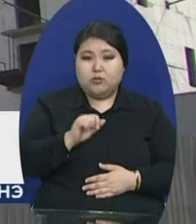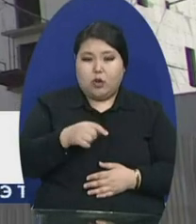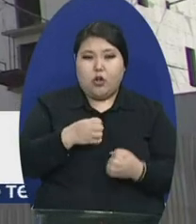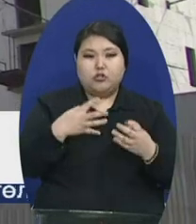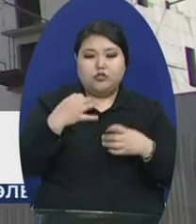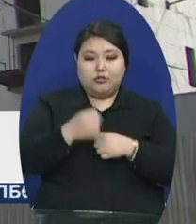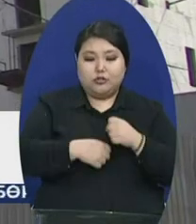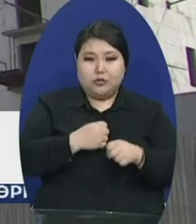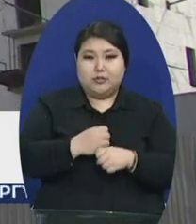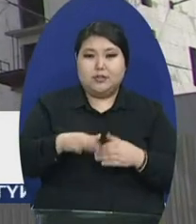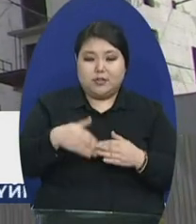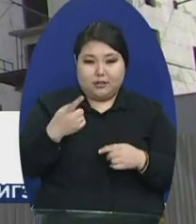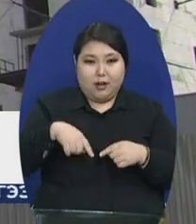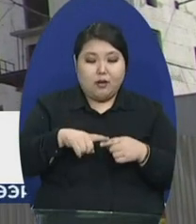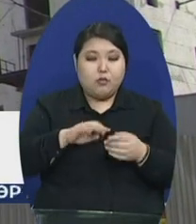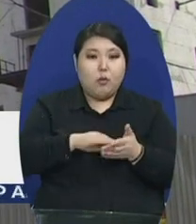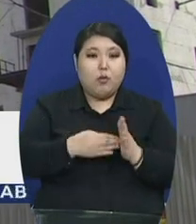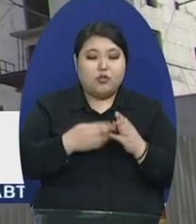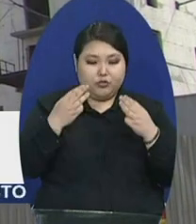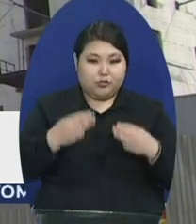дараа дахин үлдээр шийдэж байна.